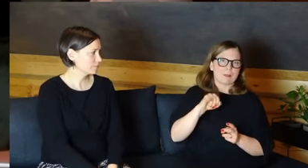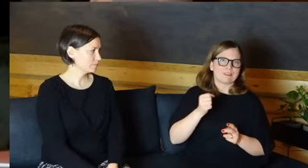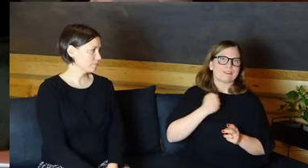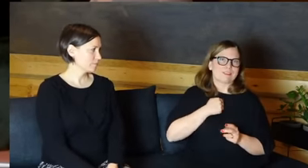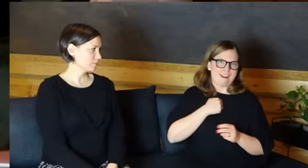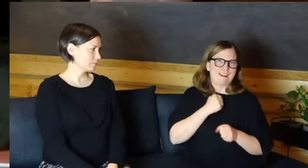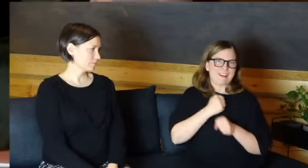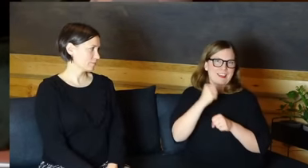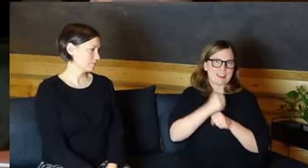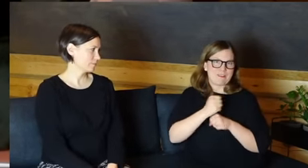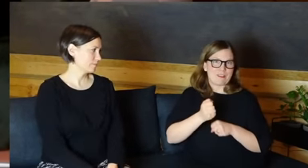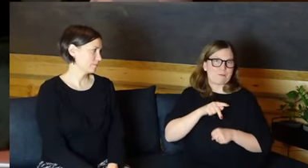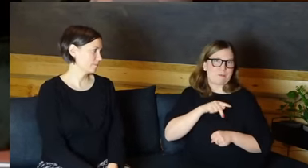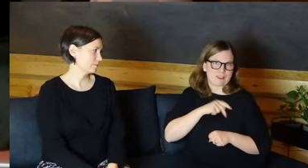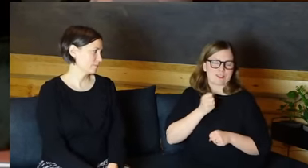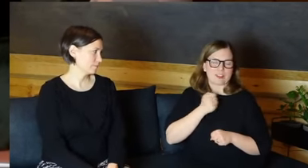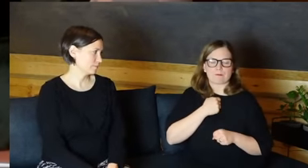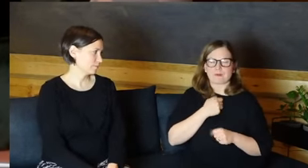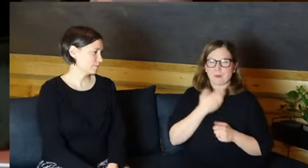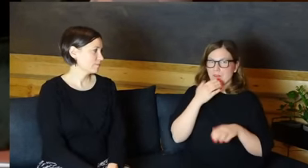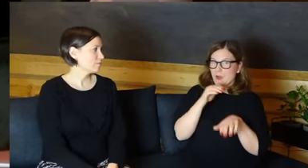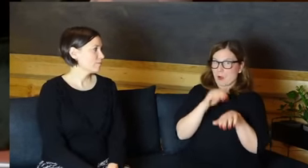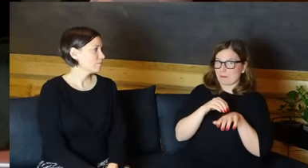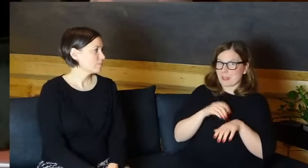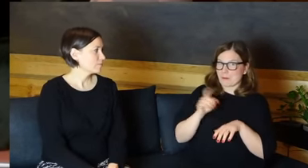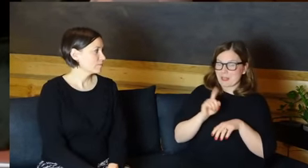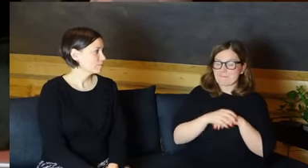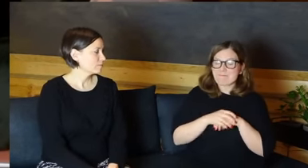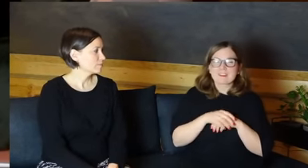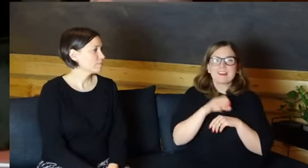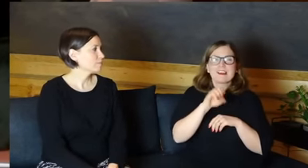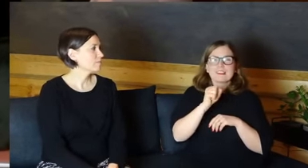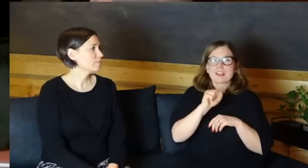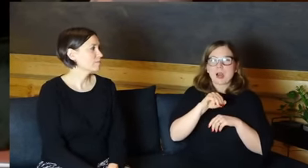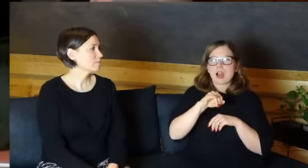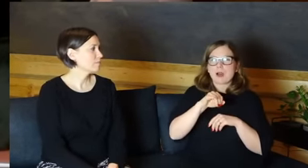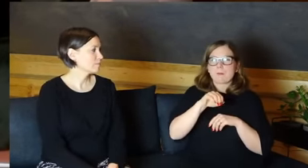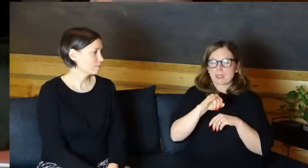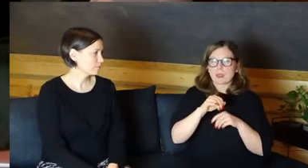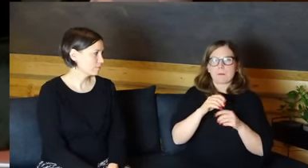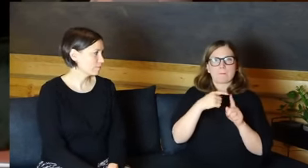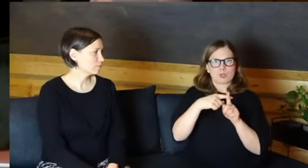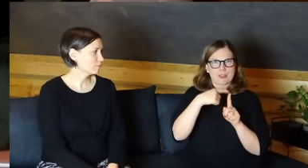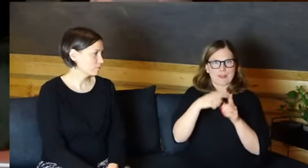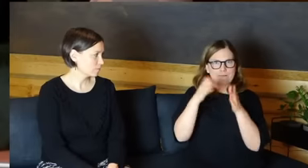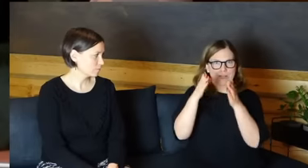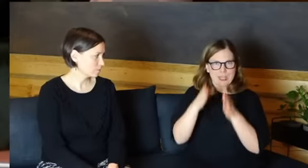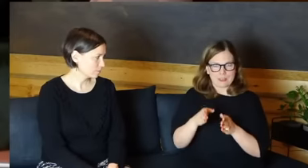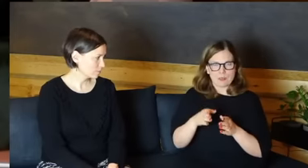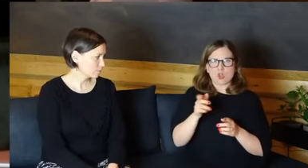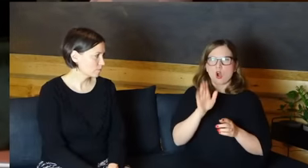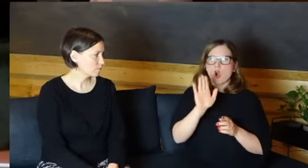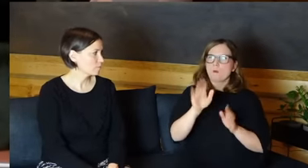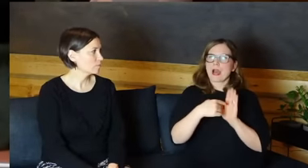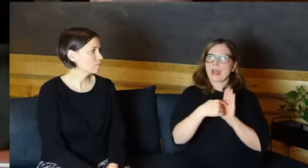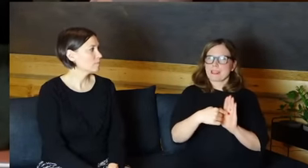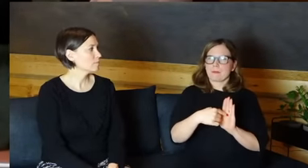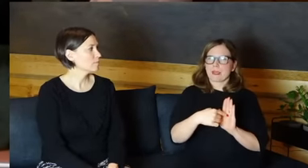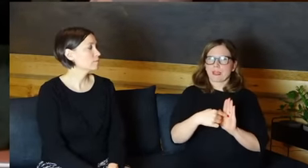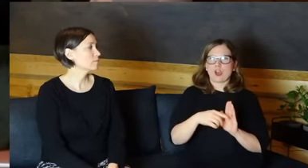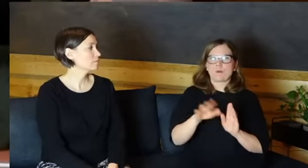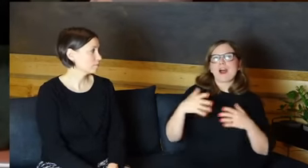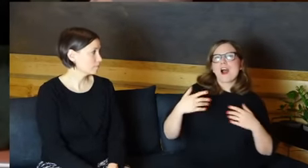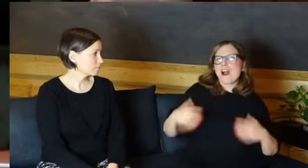on hyviä kommentteja, että ennen kaikkea Sami on positiivinen ja sitten innostaa sillä omalla esimerkillään ja